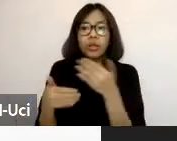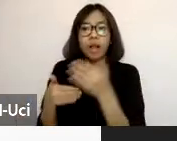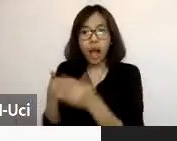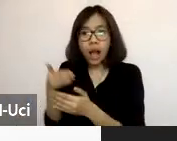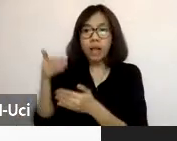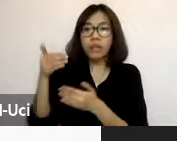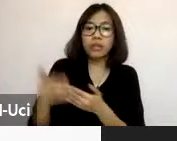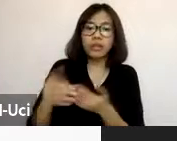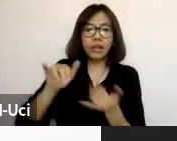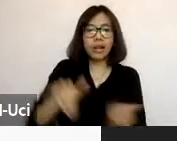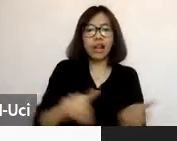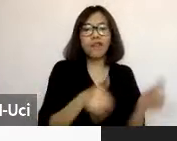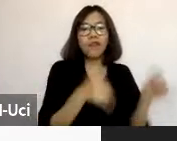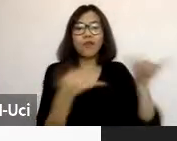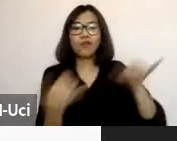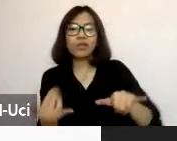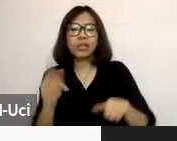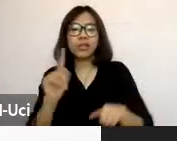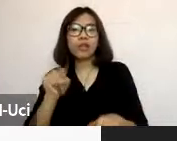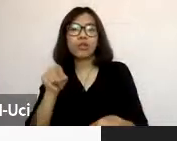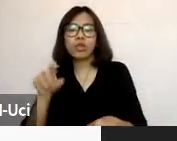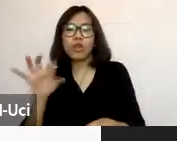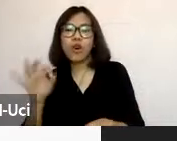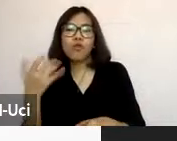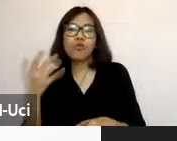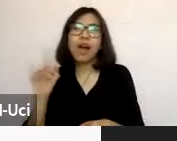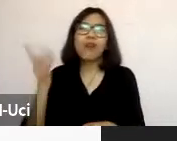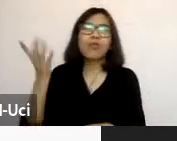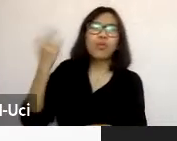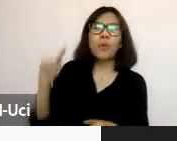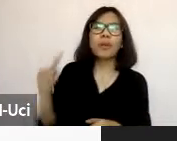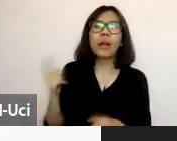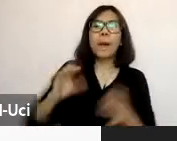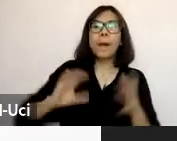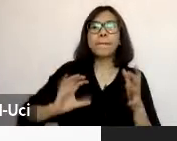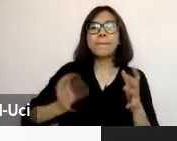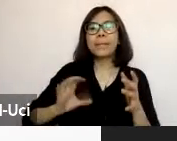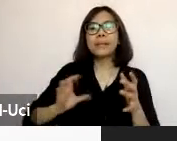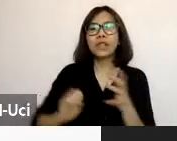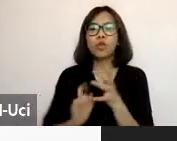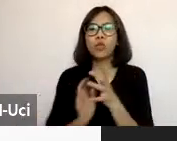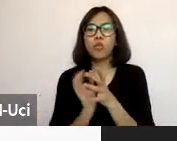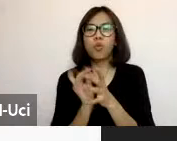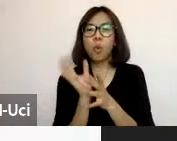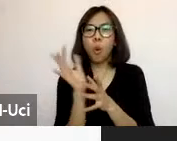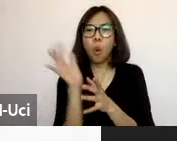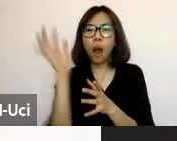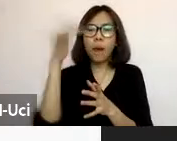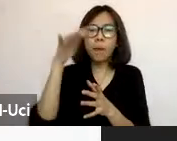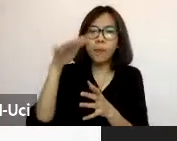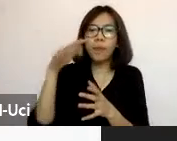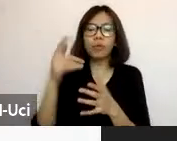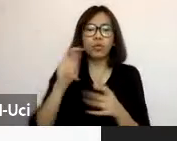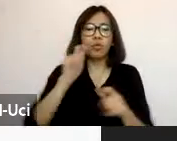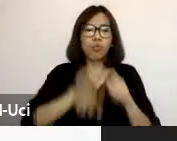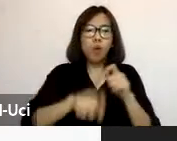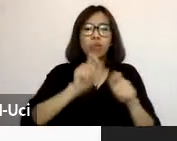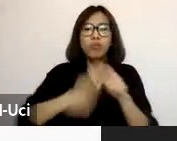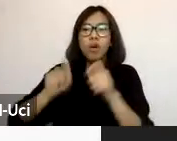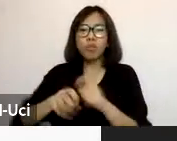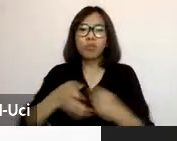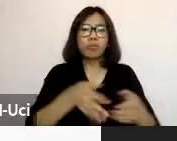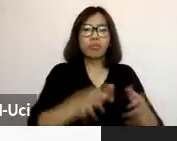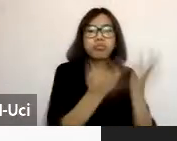eh dengan ditemukannya mesin uap kemudian produksi ini menjadi masalah maka